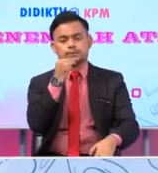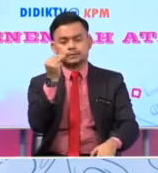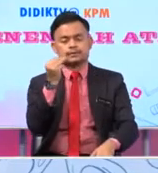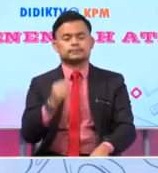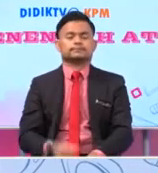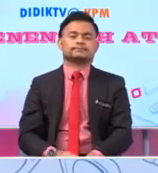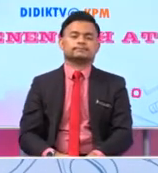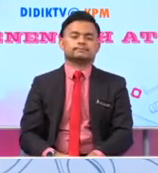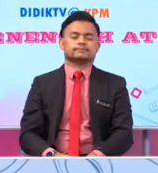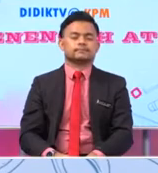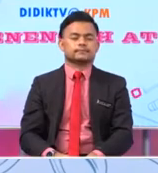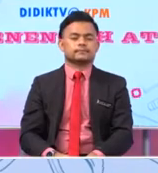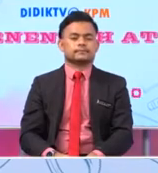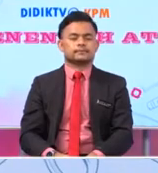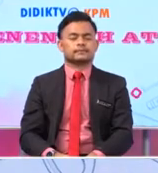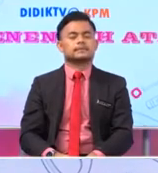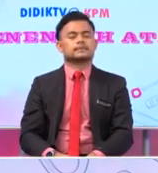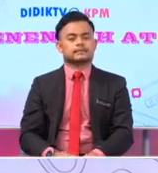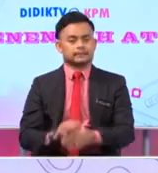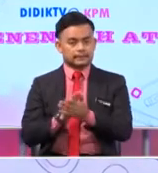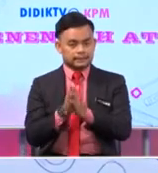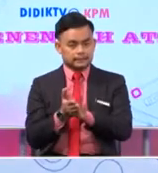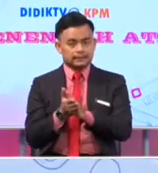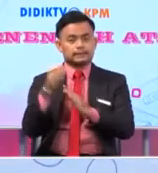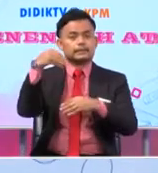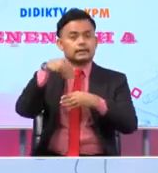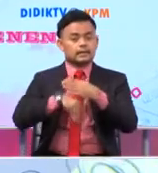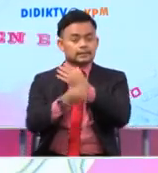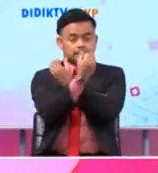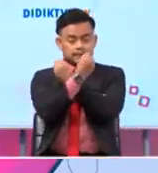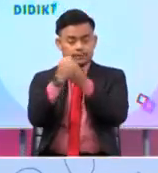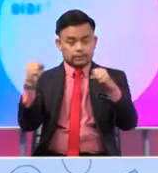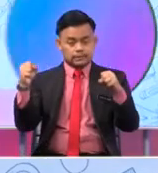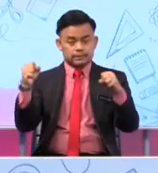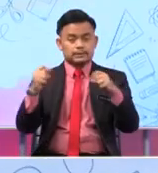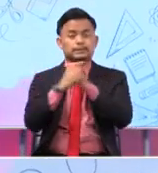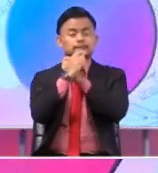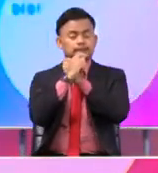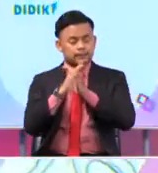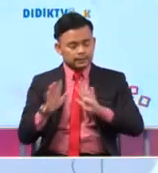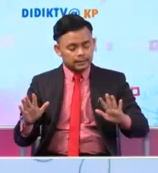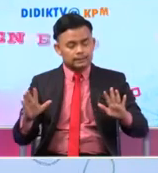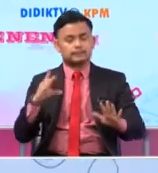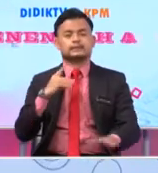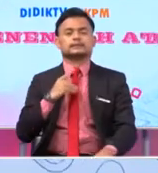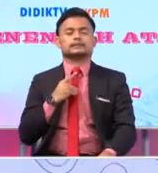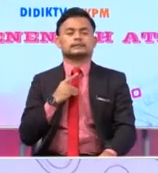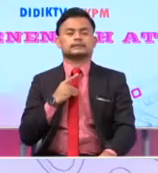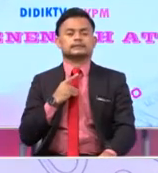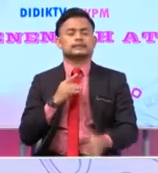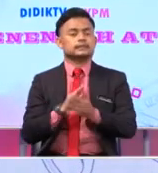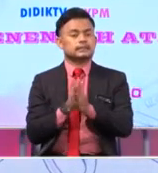Billy Mira berada dalam situasi tersebut Hai bila akan Cuba untuk Tenangkan diri supaya Mira boleh berfikir